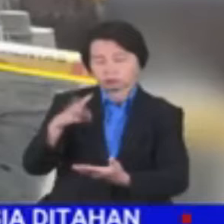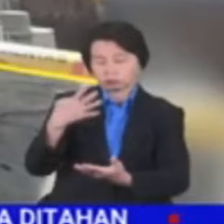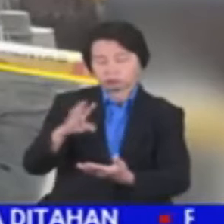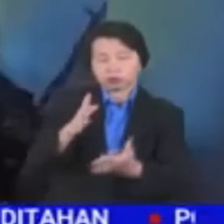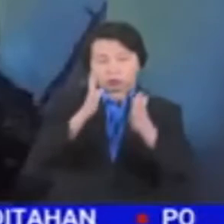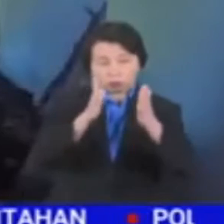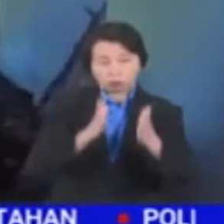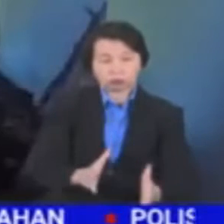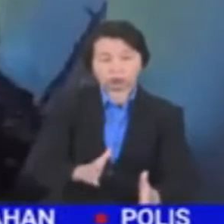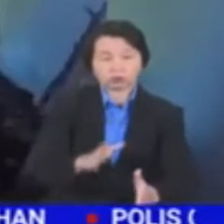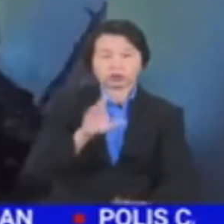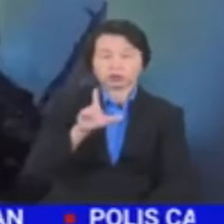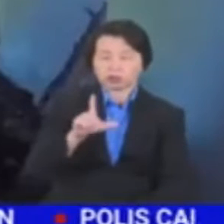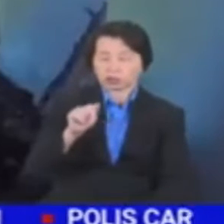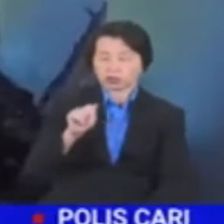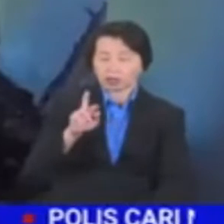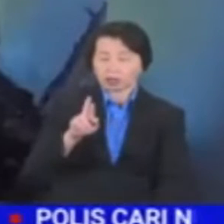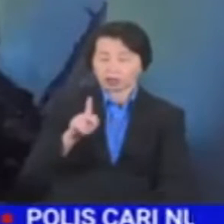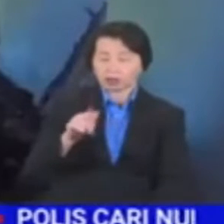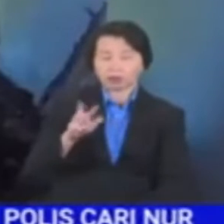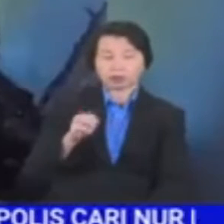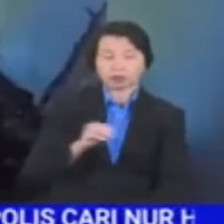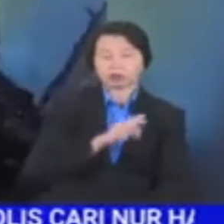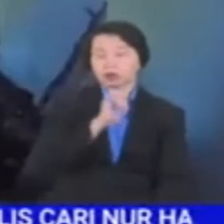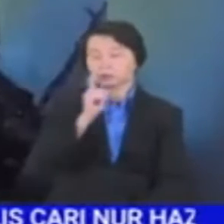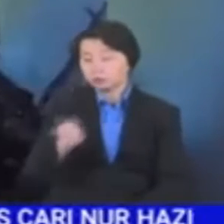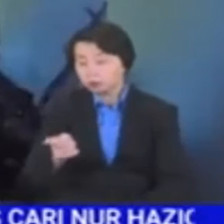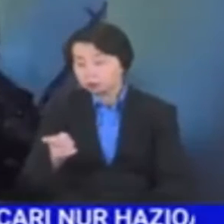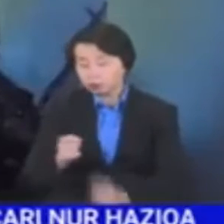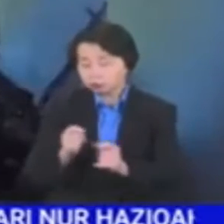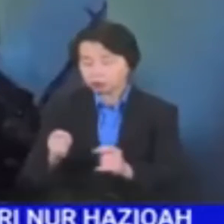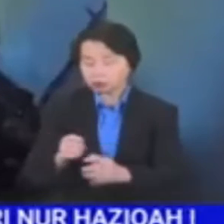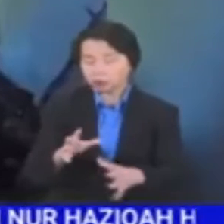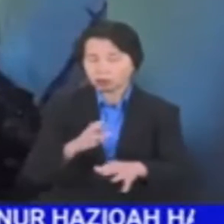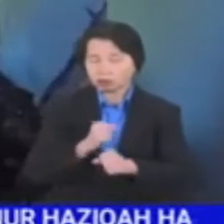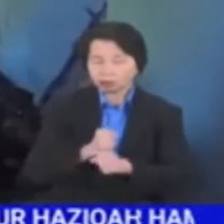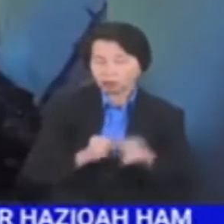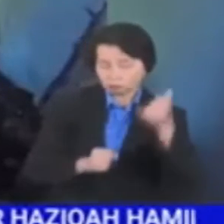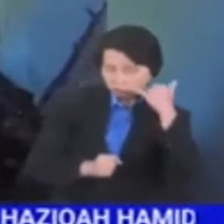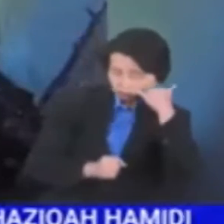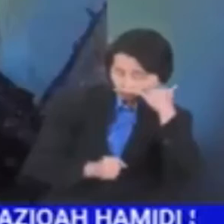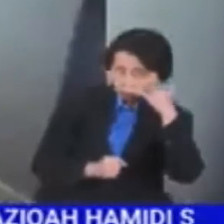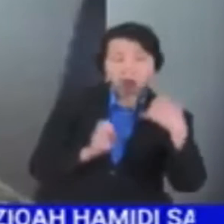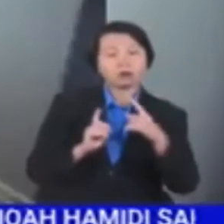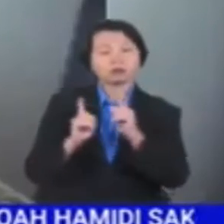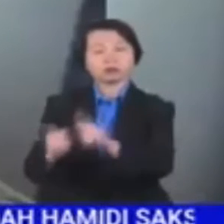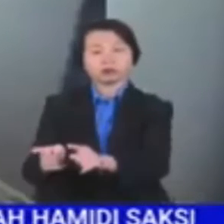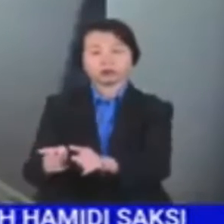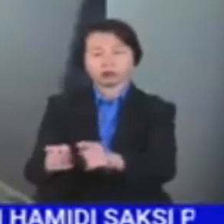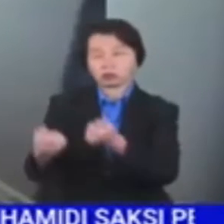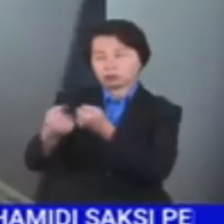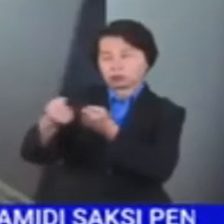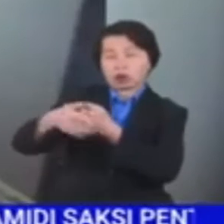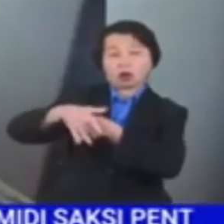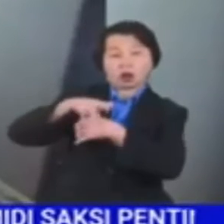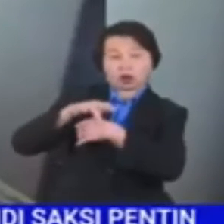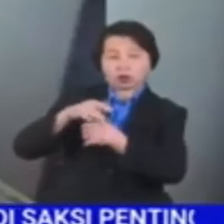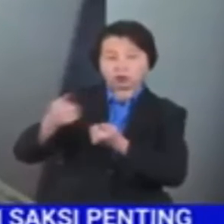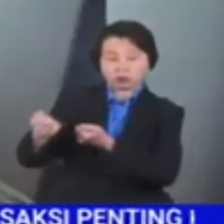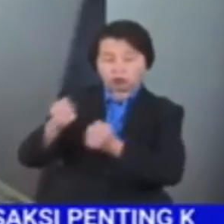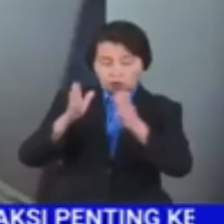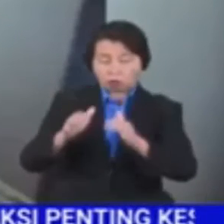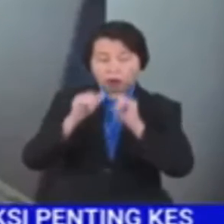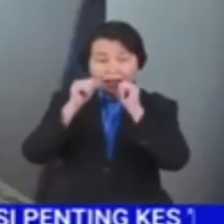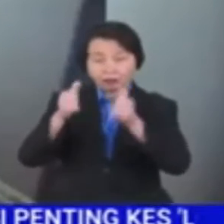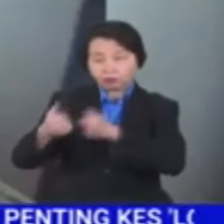anggota mimipi larkin dihantar ke lokasi kejadian sebaik saja menerima panggilan kecemasan pemadaman awal tuh dilakukan